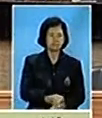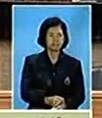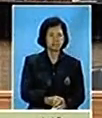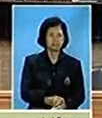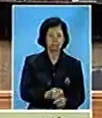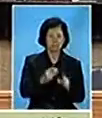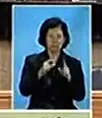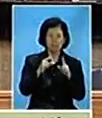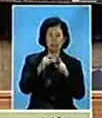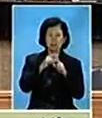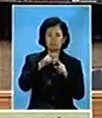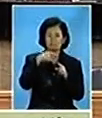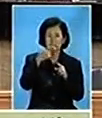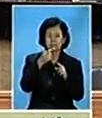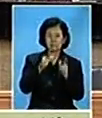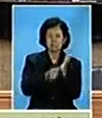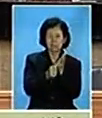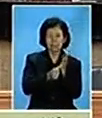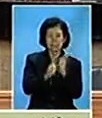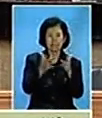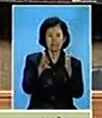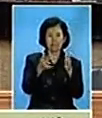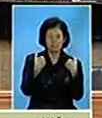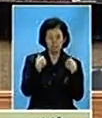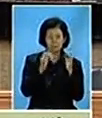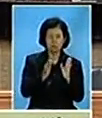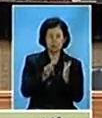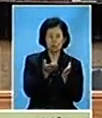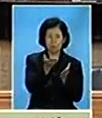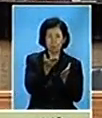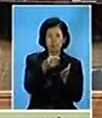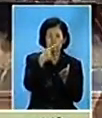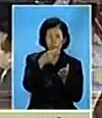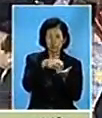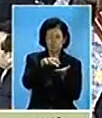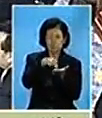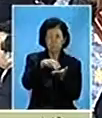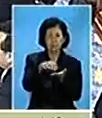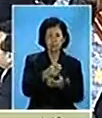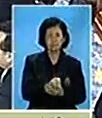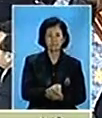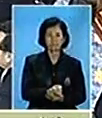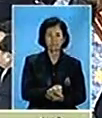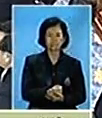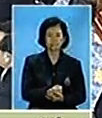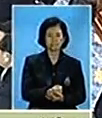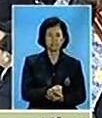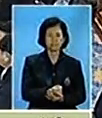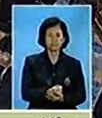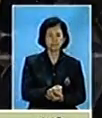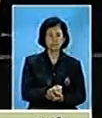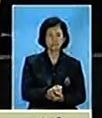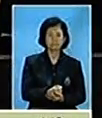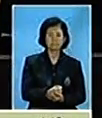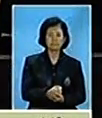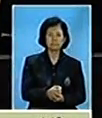คำปรารภไม่มีการแก้ไขมีผู้สงวนคำแปรยติ ครับท่านอนุรักษ์ได้สงวนคำแปรย